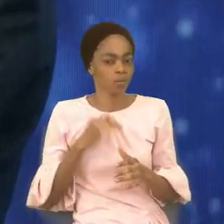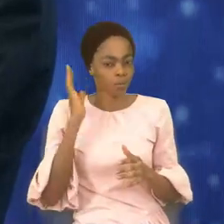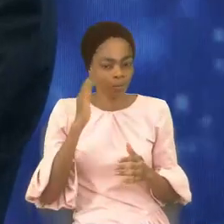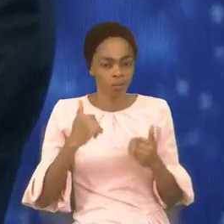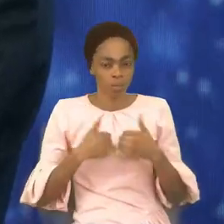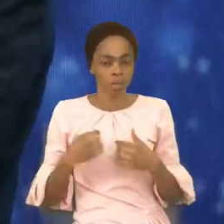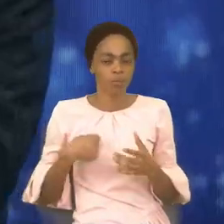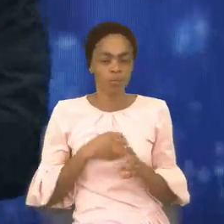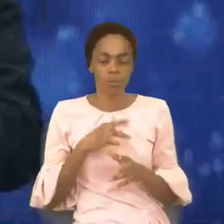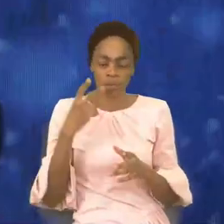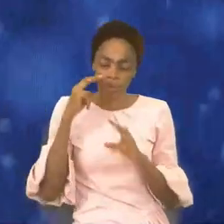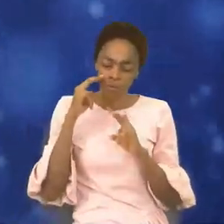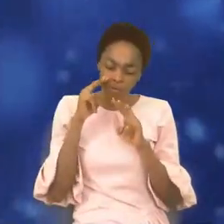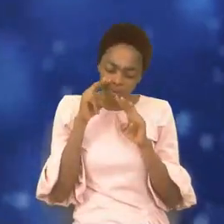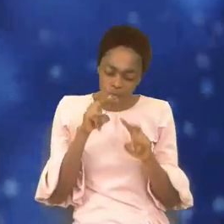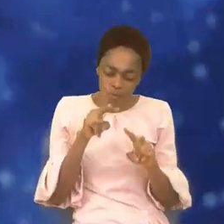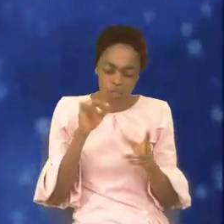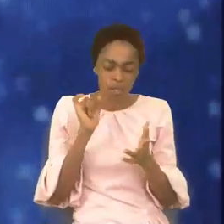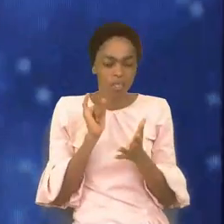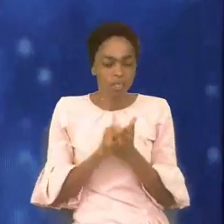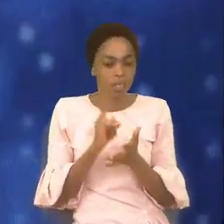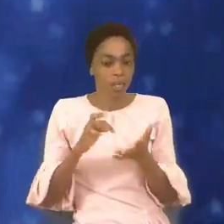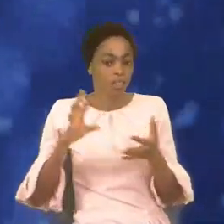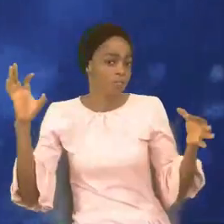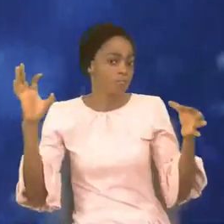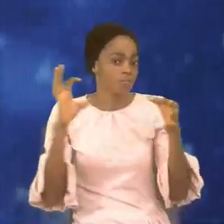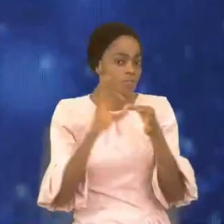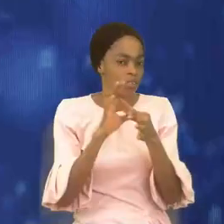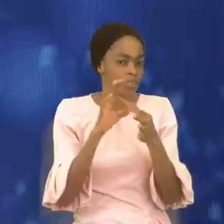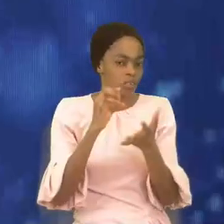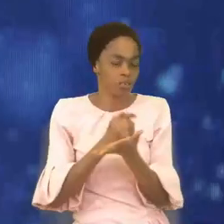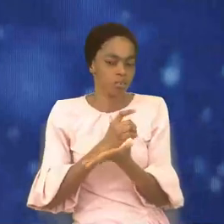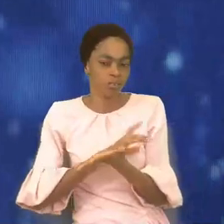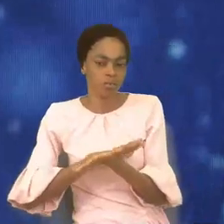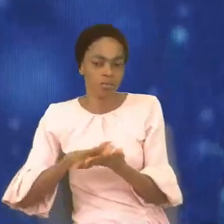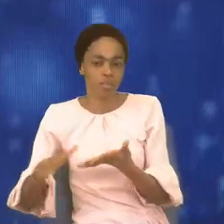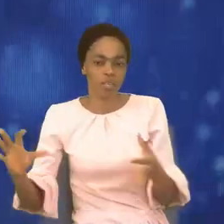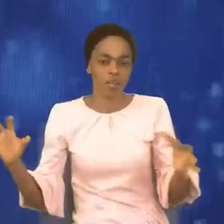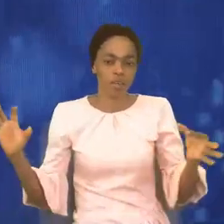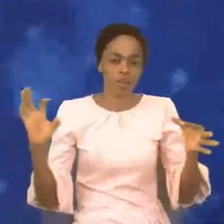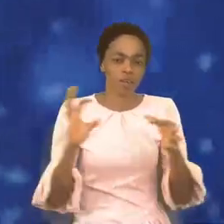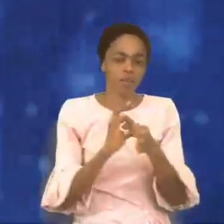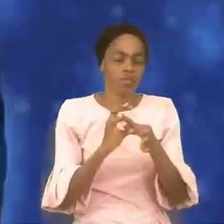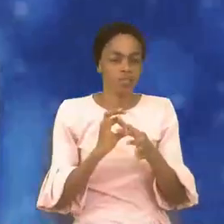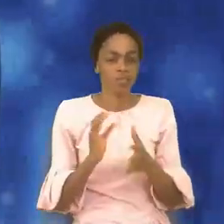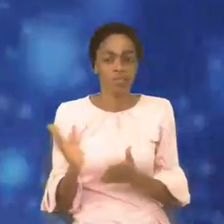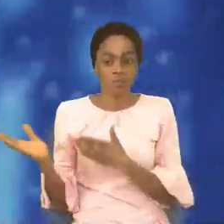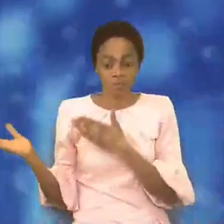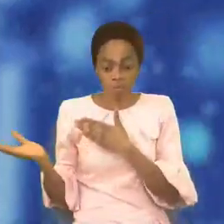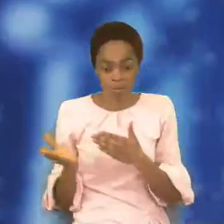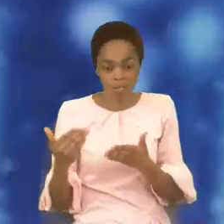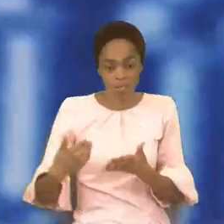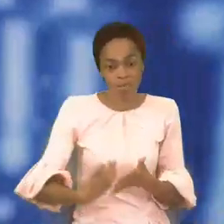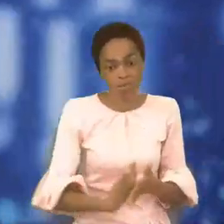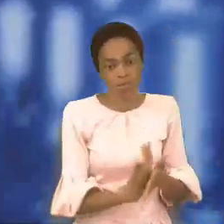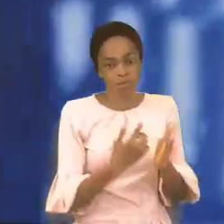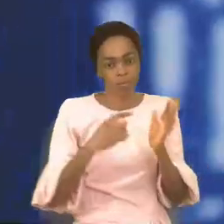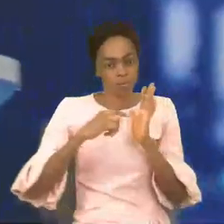le fait que cette connexion directe, la connexion divine, apporte une